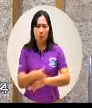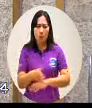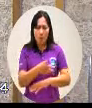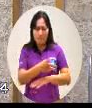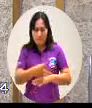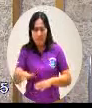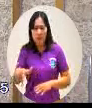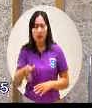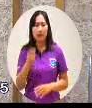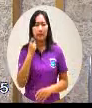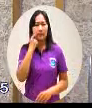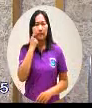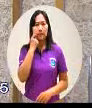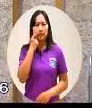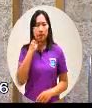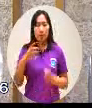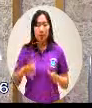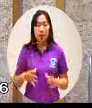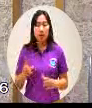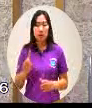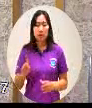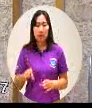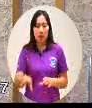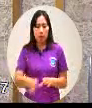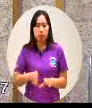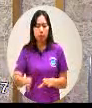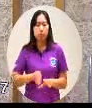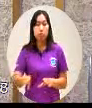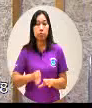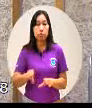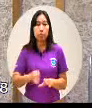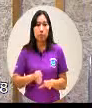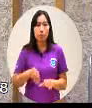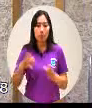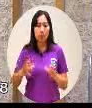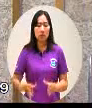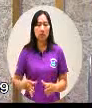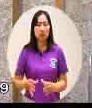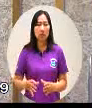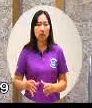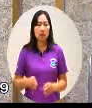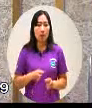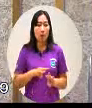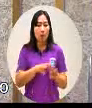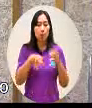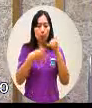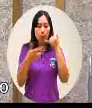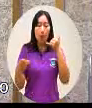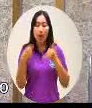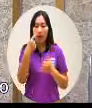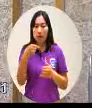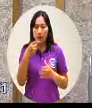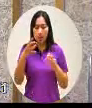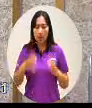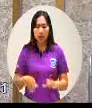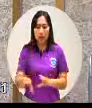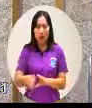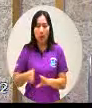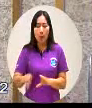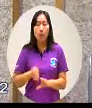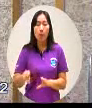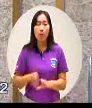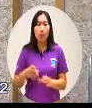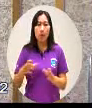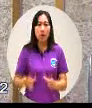所以阮阁爱做抽水站，里头迄个出海口遐做抽水站，挂抽水管，挂这个啥渠道的迄、那